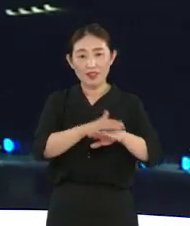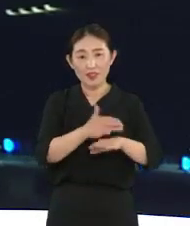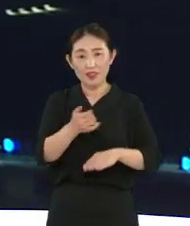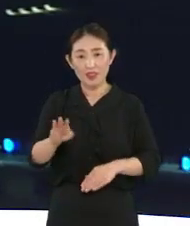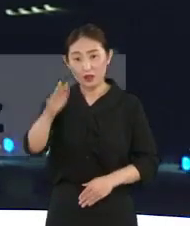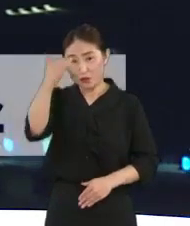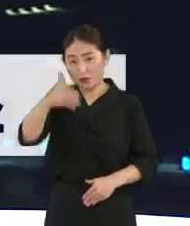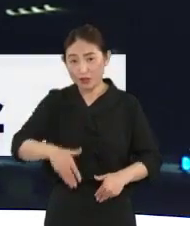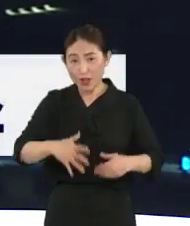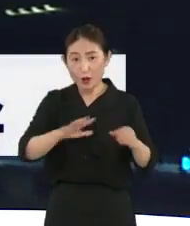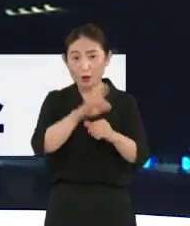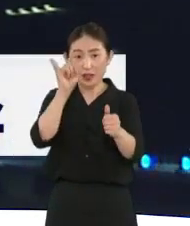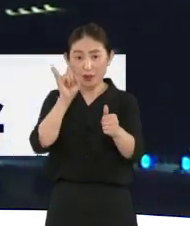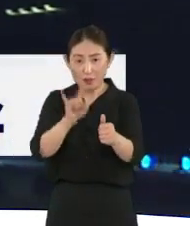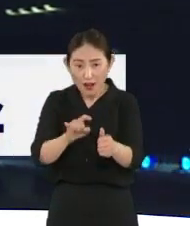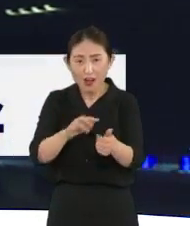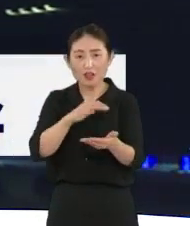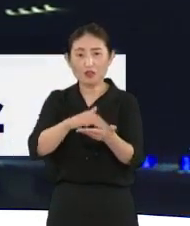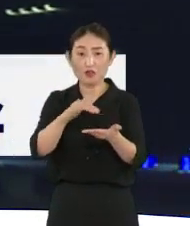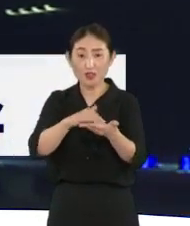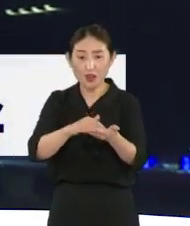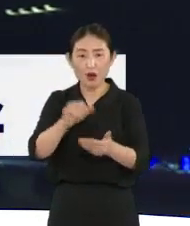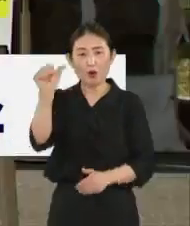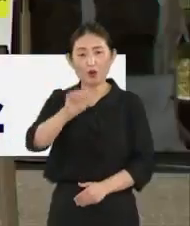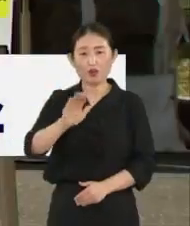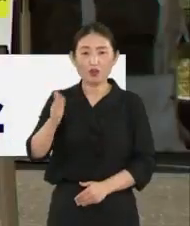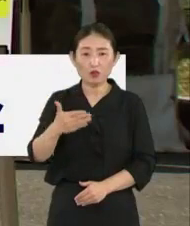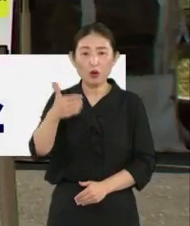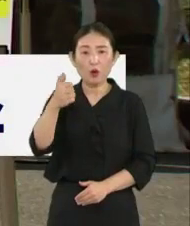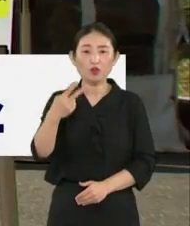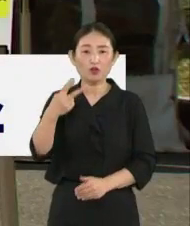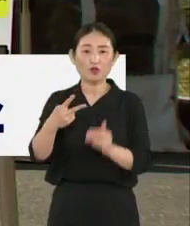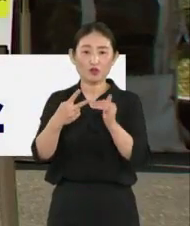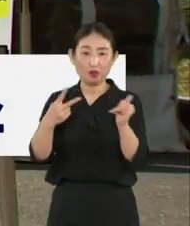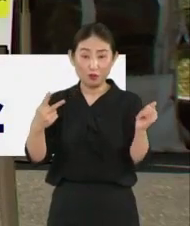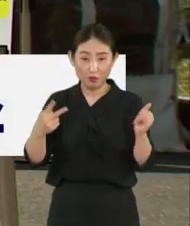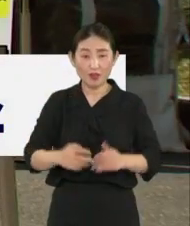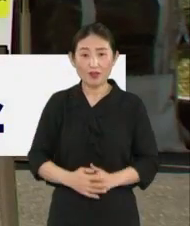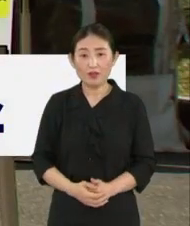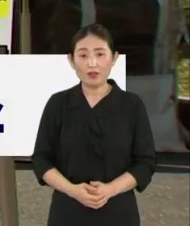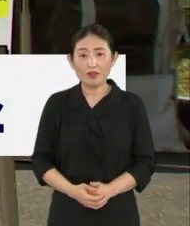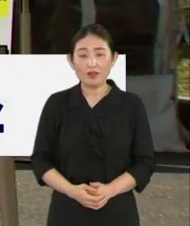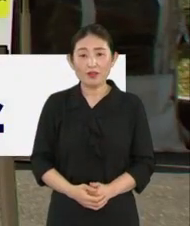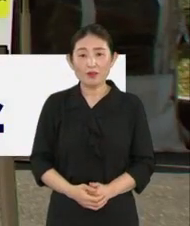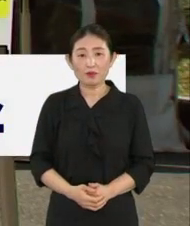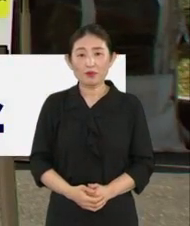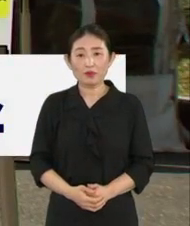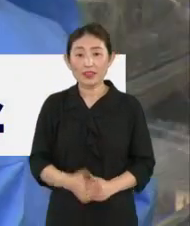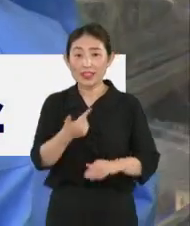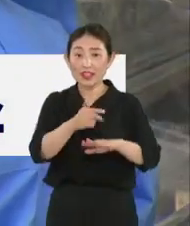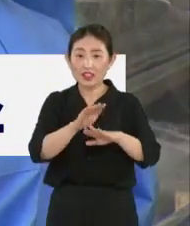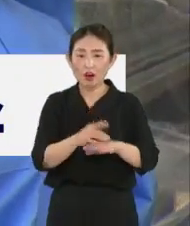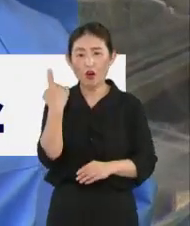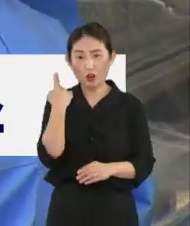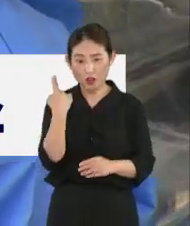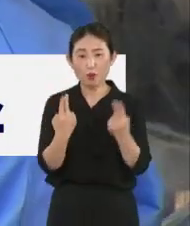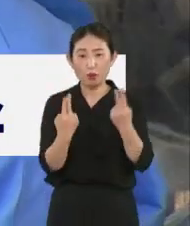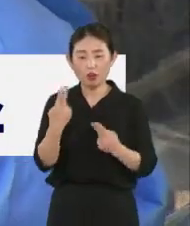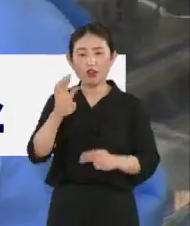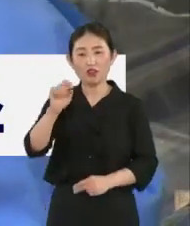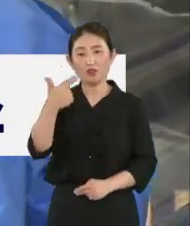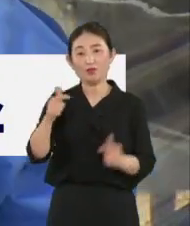대전과 세종 충남 에 코로나 1구 하루 신규 학진 자수가 5900 씬 두 명으로 집계됐습니다 대전은 전날대비